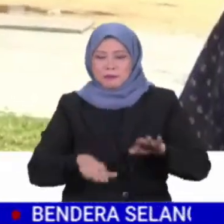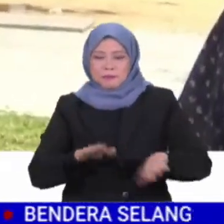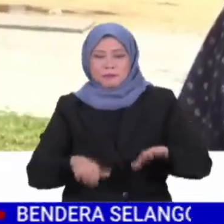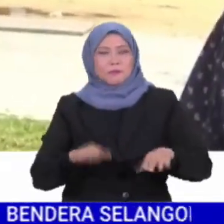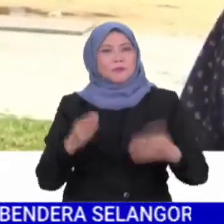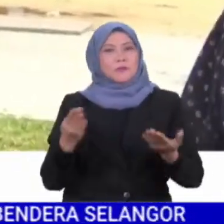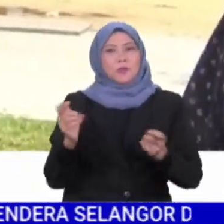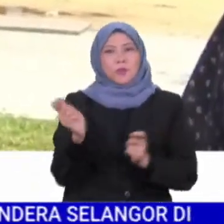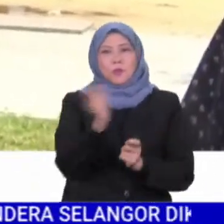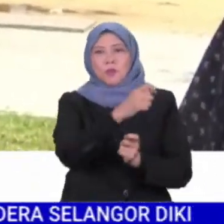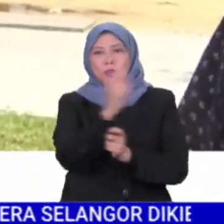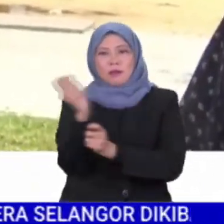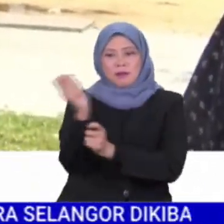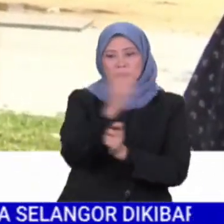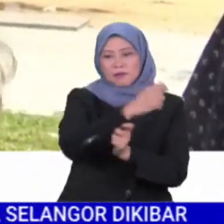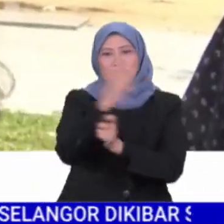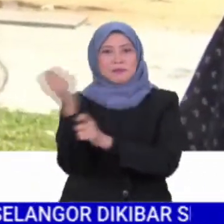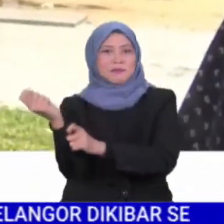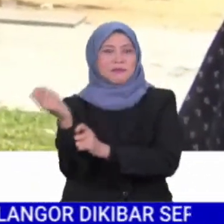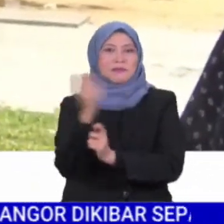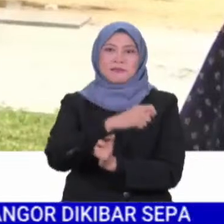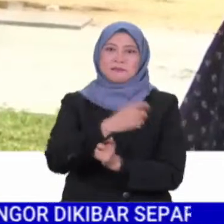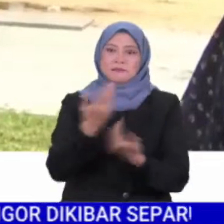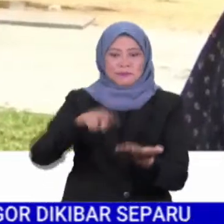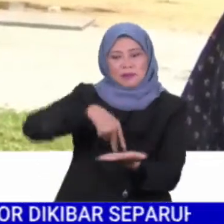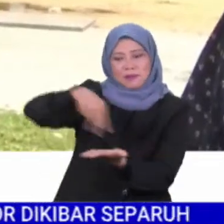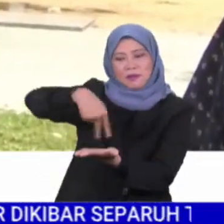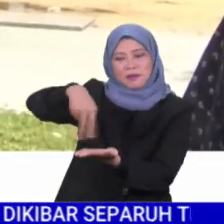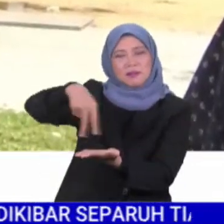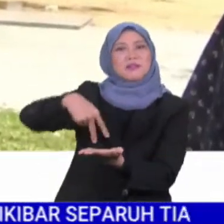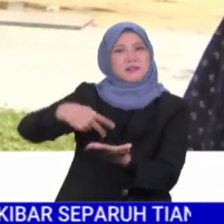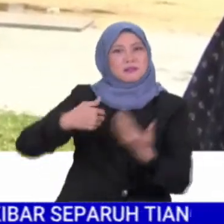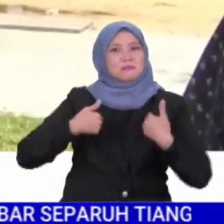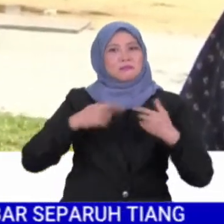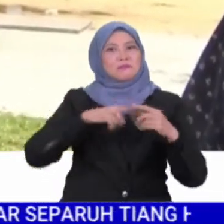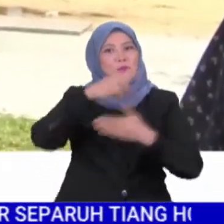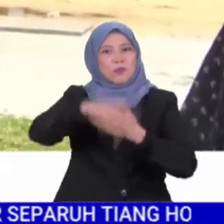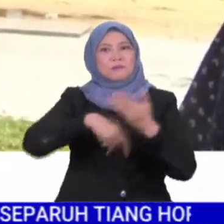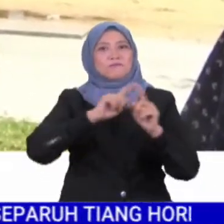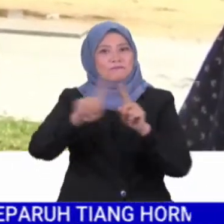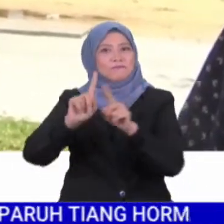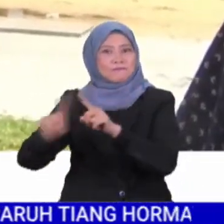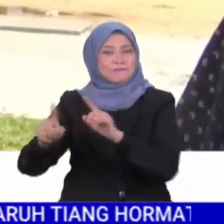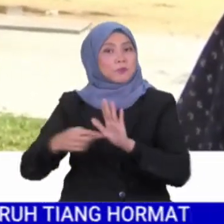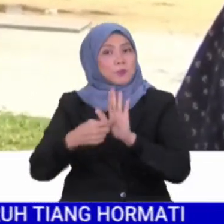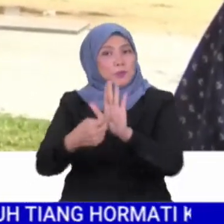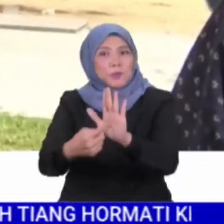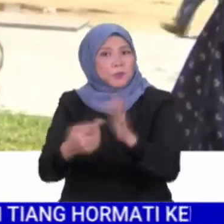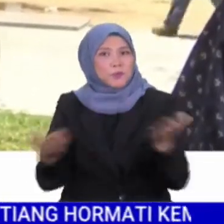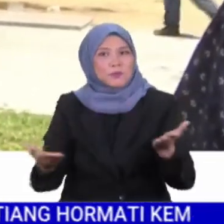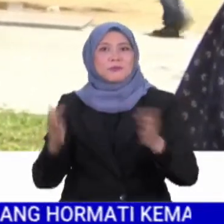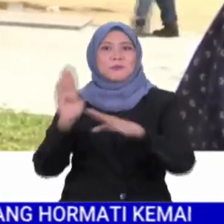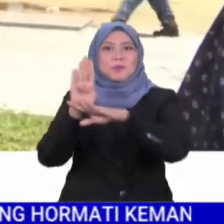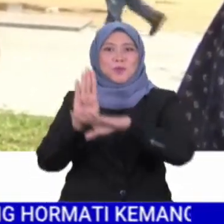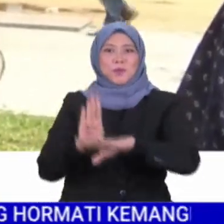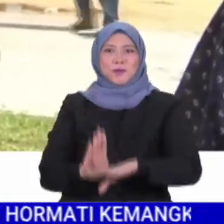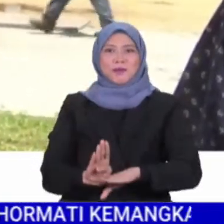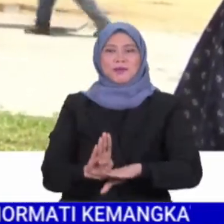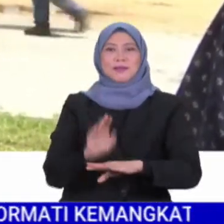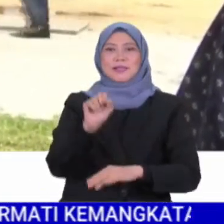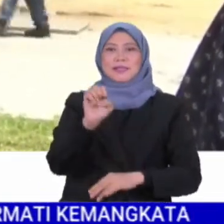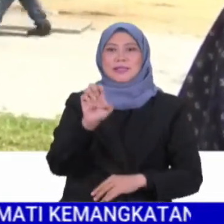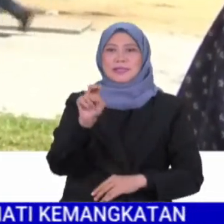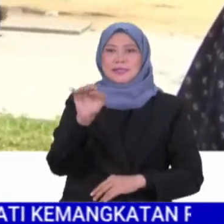wayang kulit, silat tari dan macam-macam lagi untuk mengetengahkan kebudayaan dan